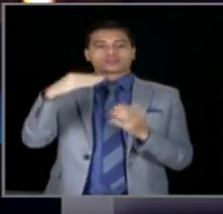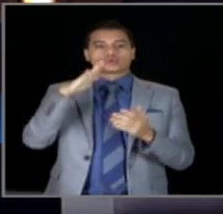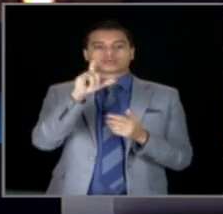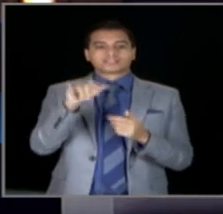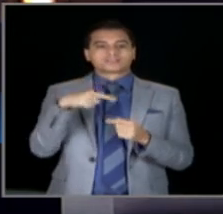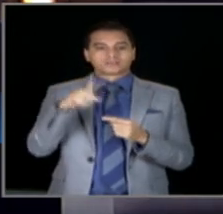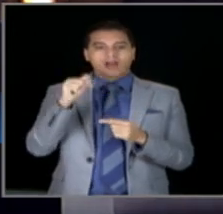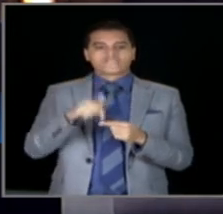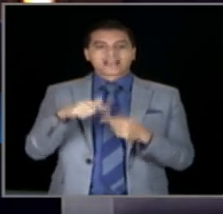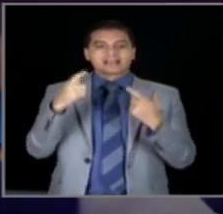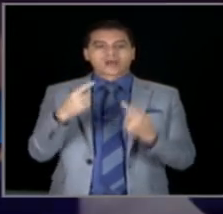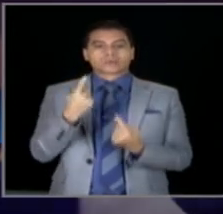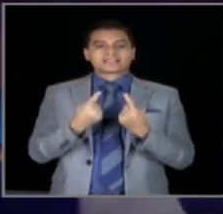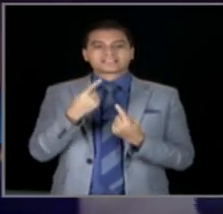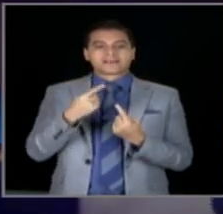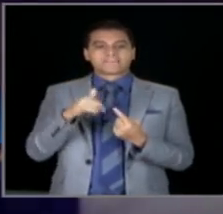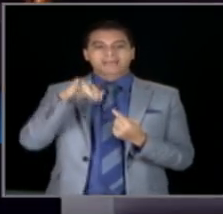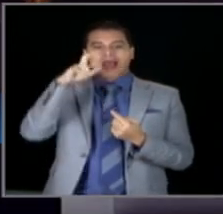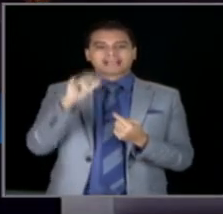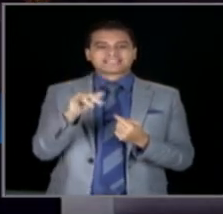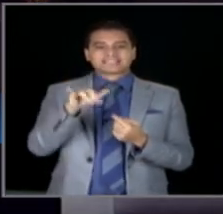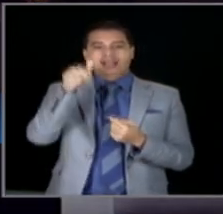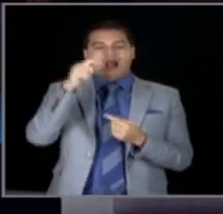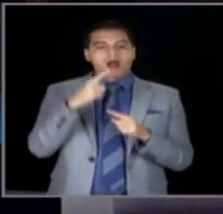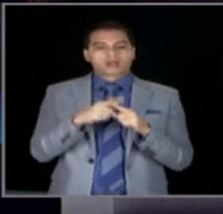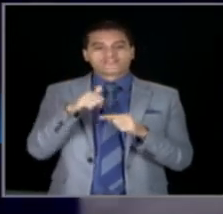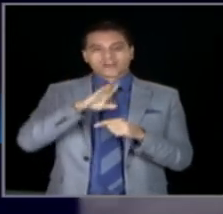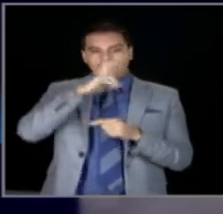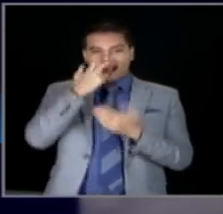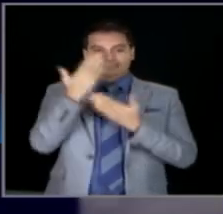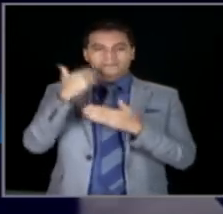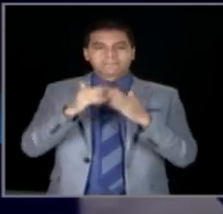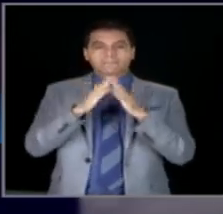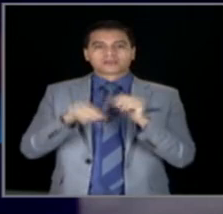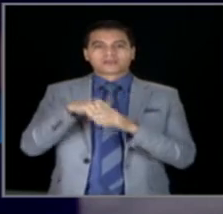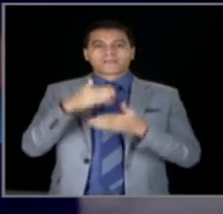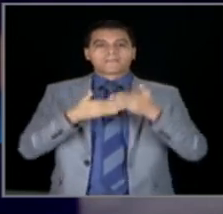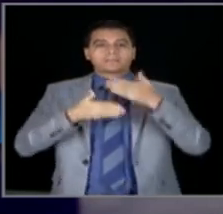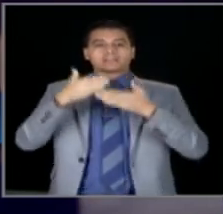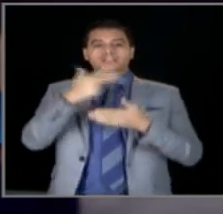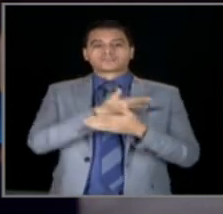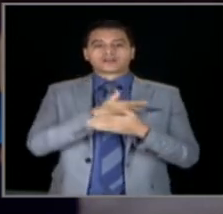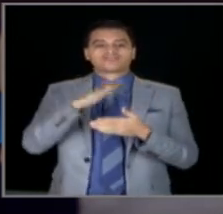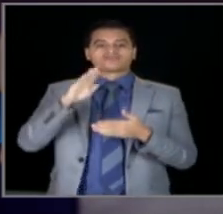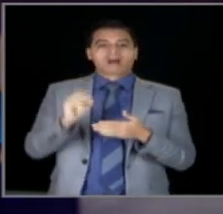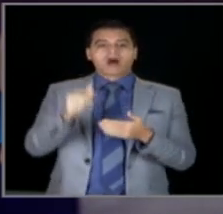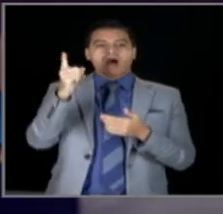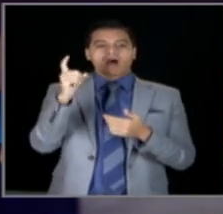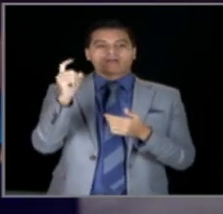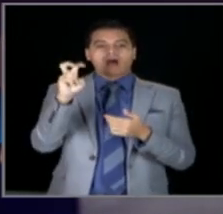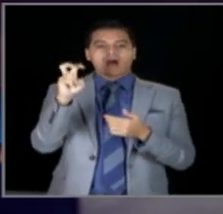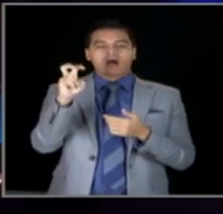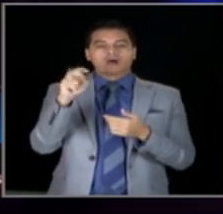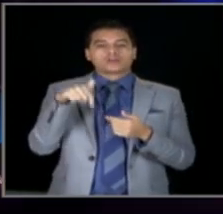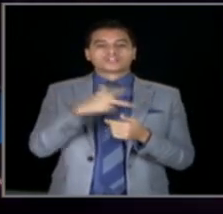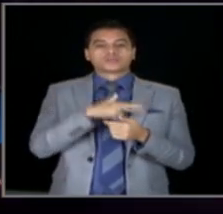تقع جزيرة توريشيما؟ ماليزيا. غلط. في عهد أي ملك لمصر تم بناء هرم سقارة المدرج؟ زوسر. صح. ما